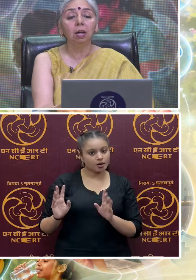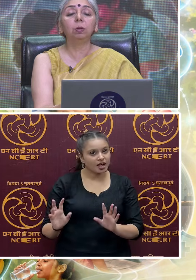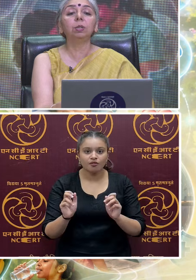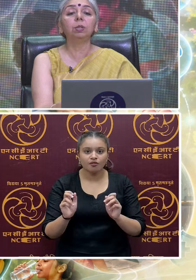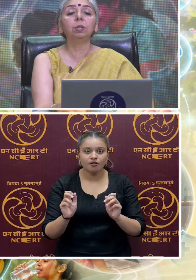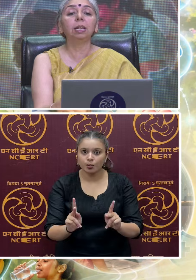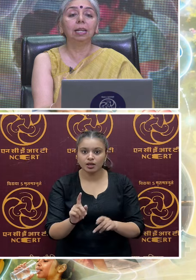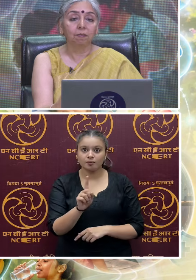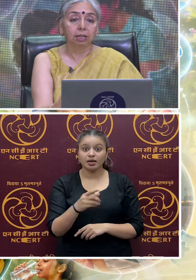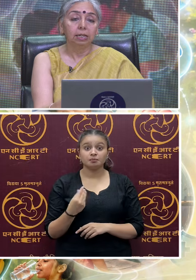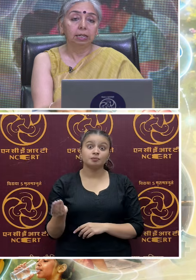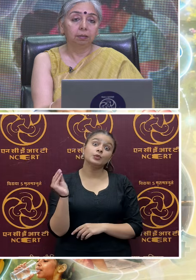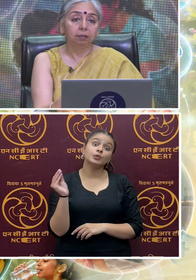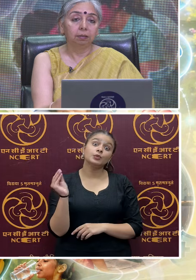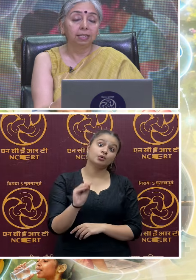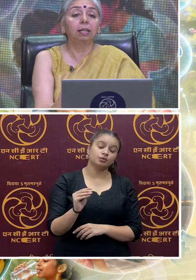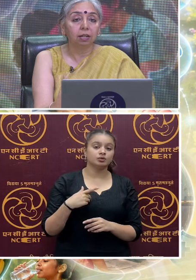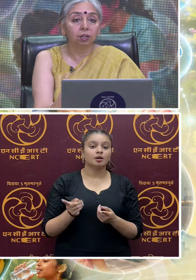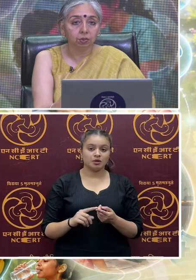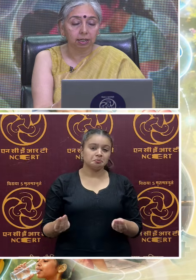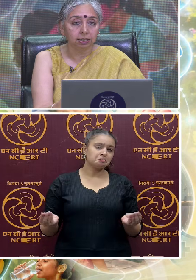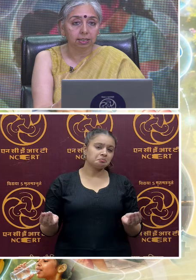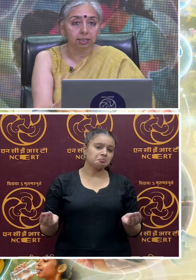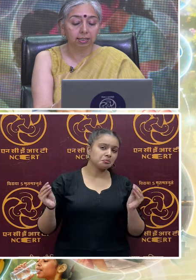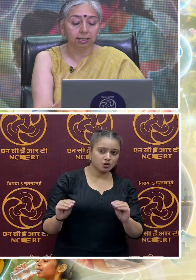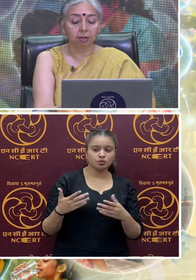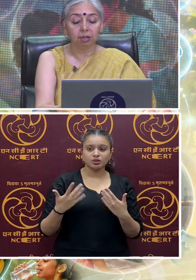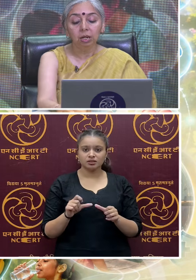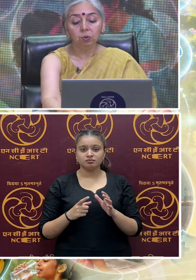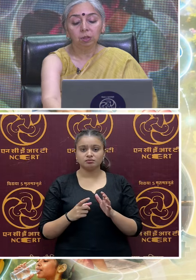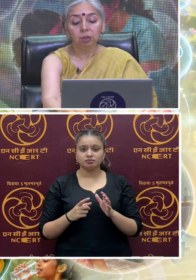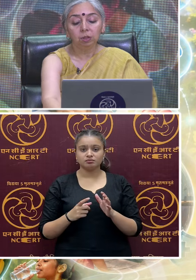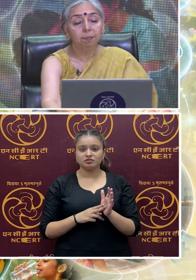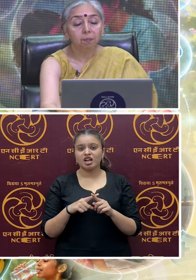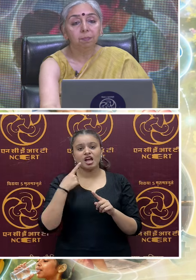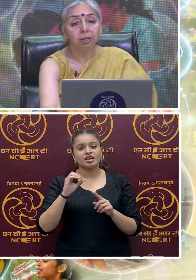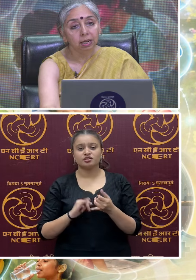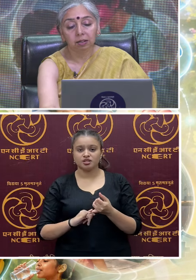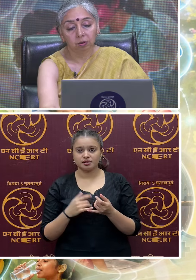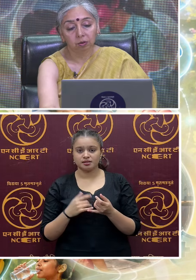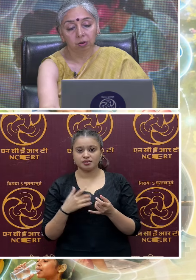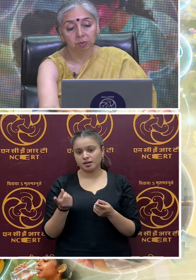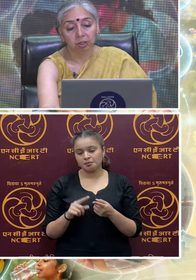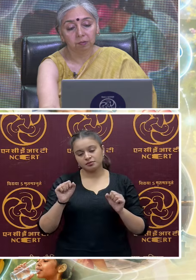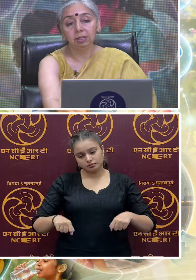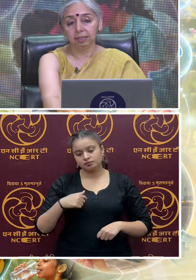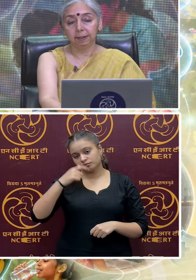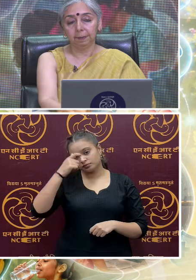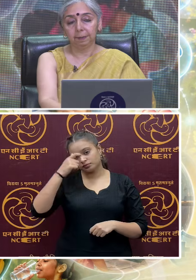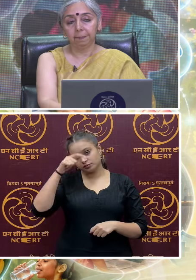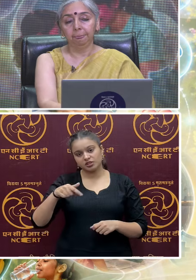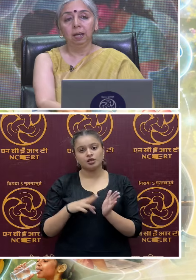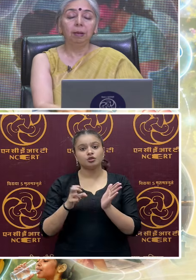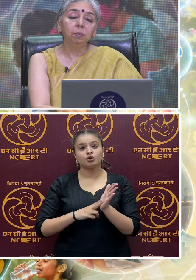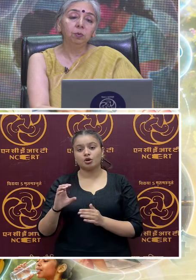है, बट उसके अलावा ज़्यादा एंग्शियस रहना किसी चीज़ के बारे में। सो ये प्रॉब्लम भी एक नॉन कम्युनिकेबल डिजीज़